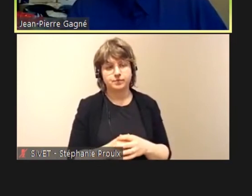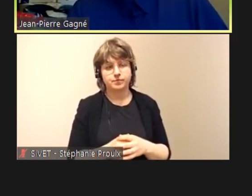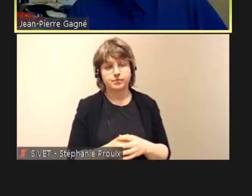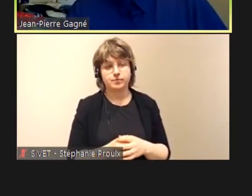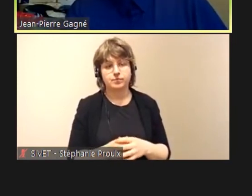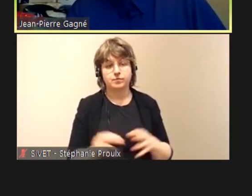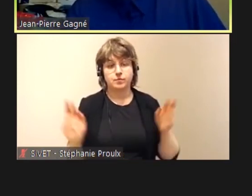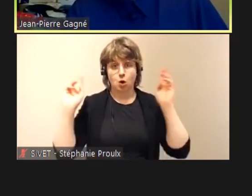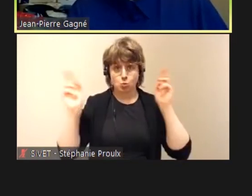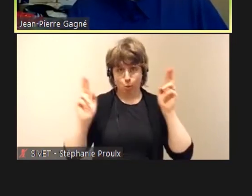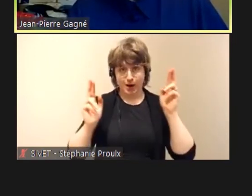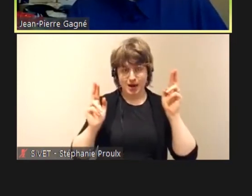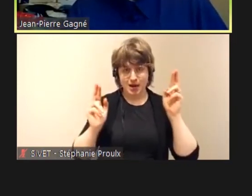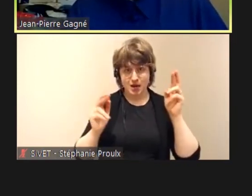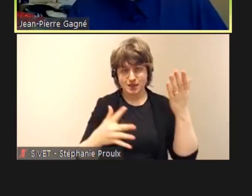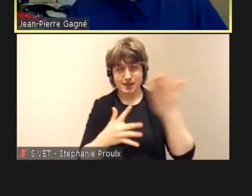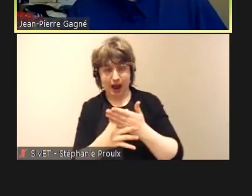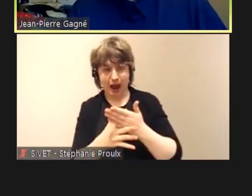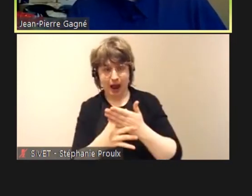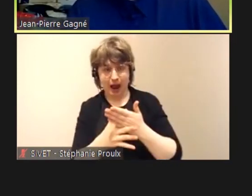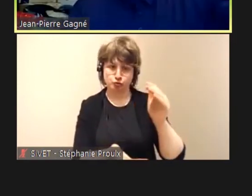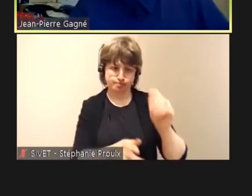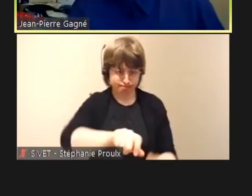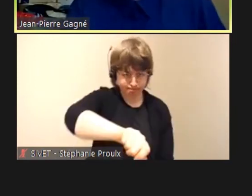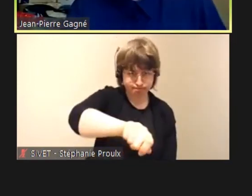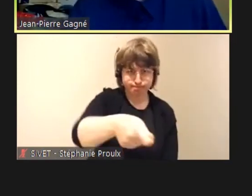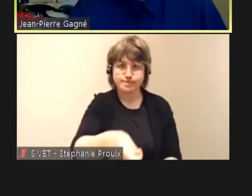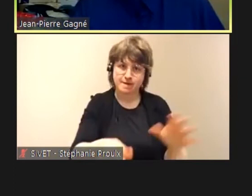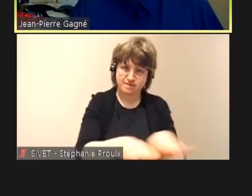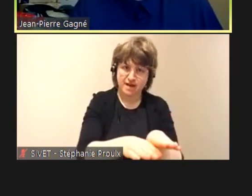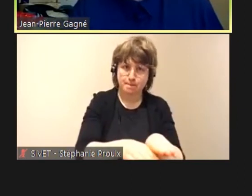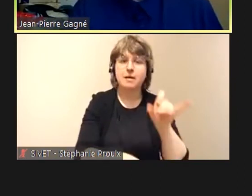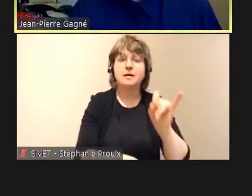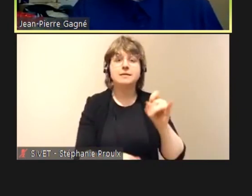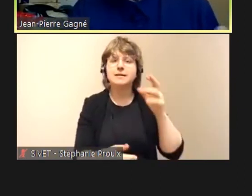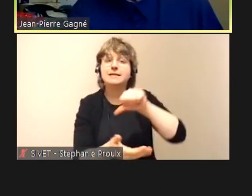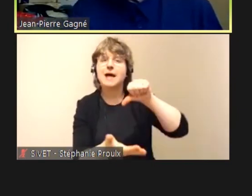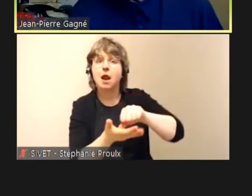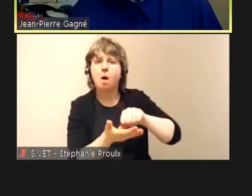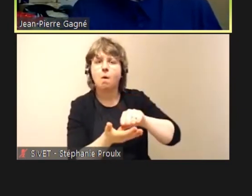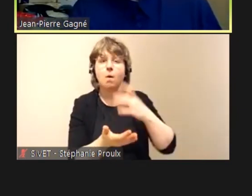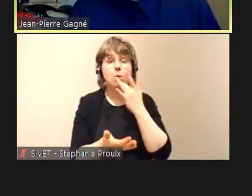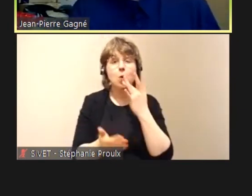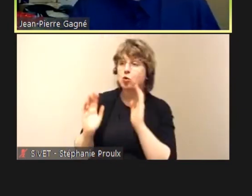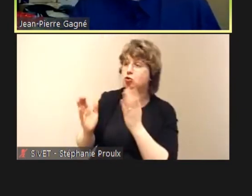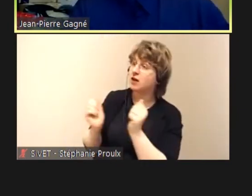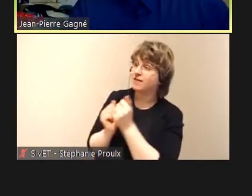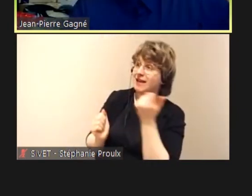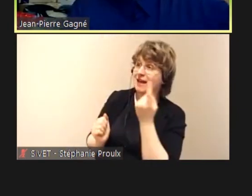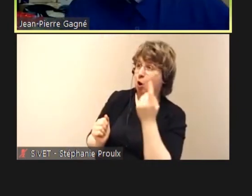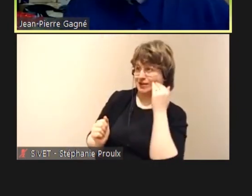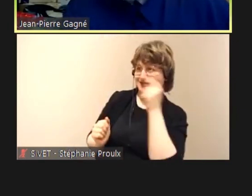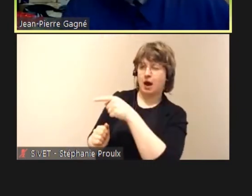éliminer ou éloignez-vous des sources de bruit. Alors, si vous êtes dans le salon et que vous voulez parler à quelqu'un qui a de la difficulté à